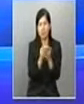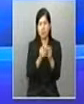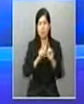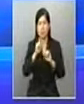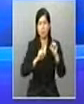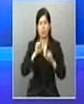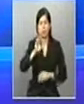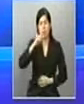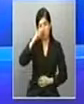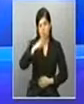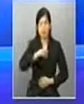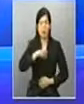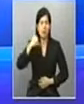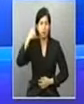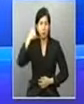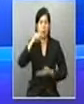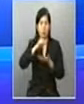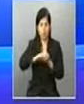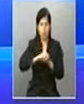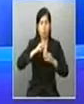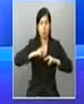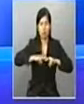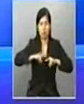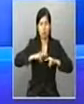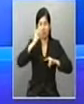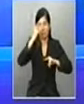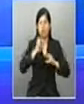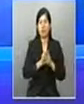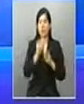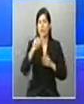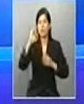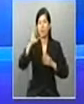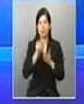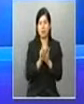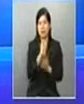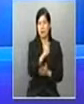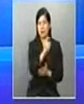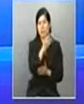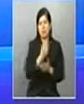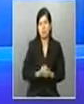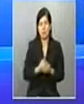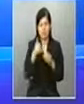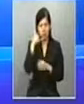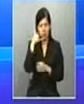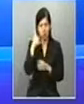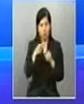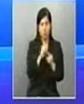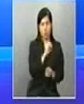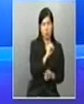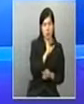มีที่นั่งค่อนข้างจะจำกัดนะครับแล้วเราจัดให้ฟรีไม่เสียค่าใช้จ่ายใดๆให้โทรมาจองเบอร์